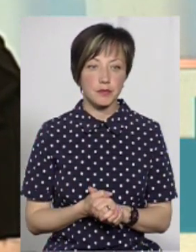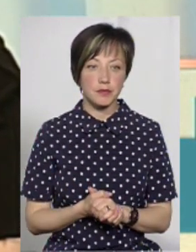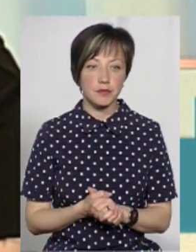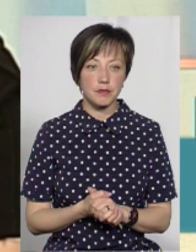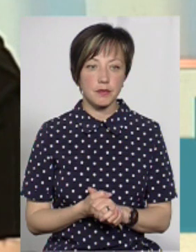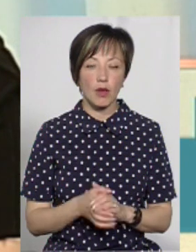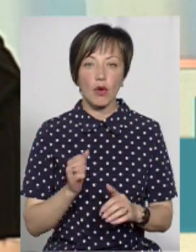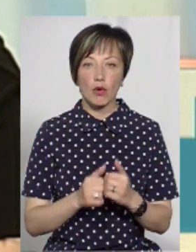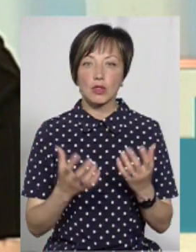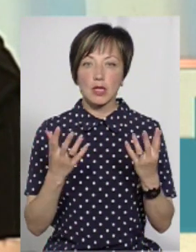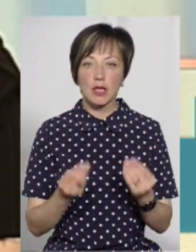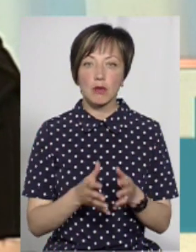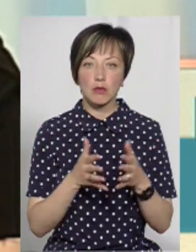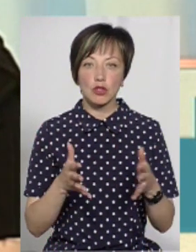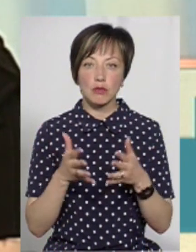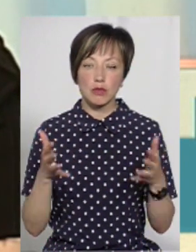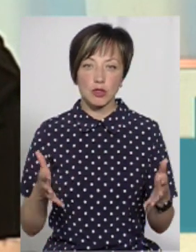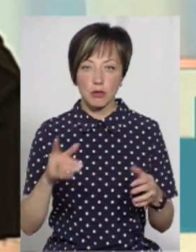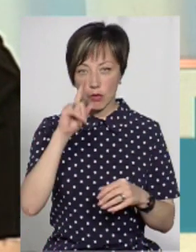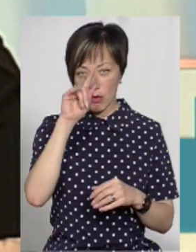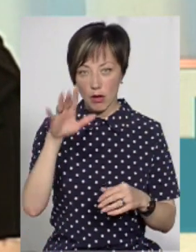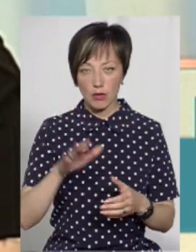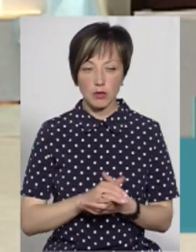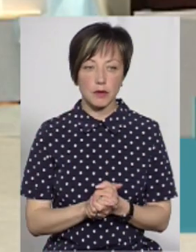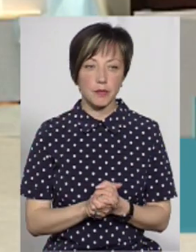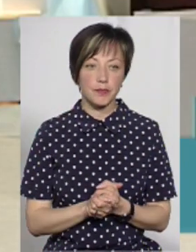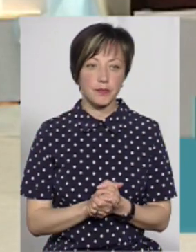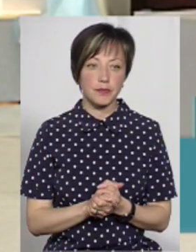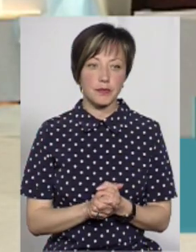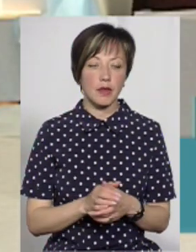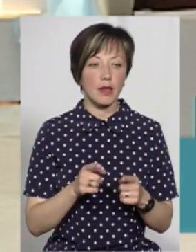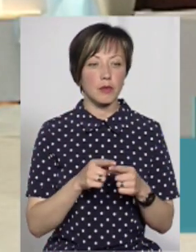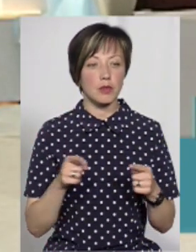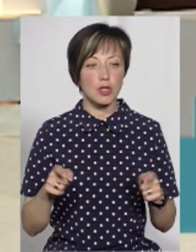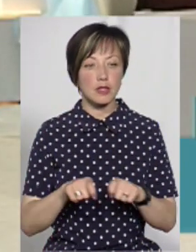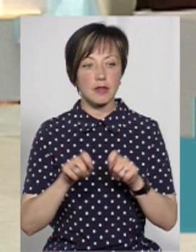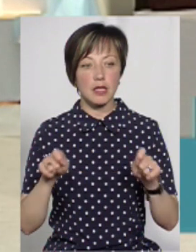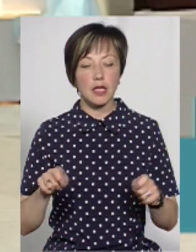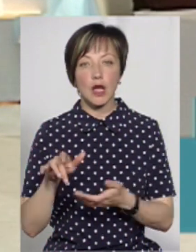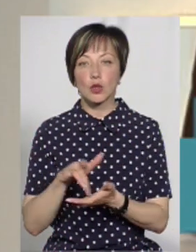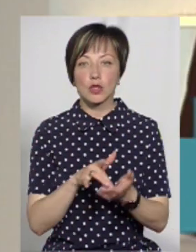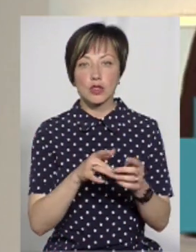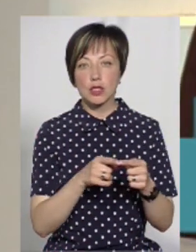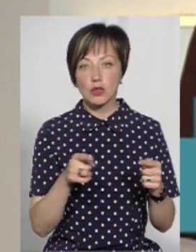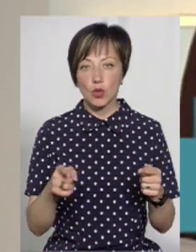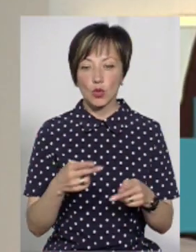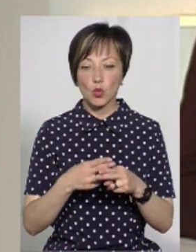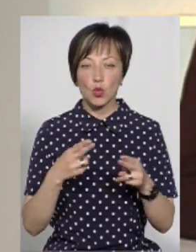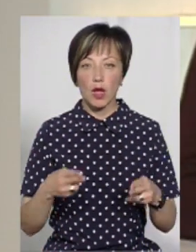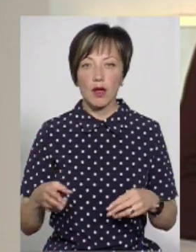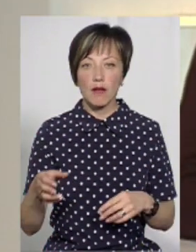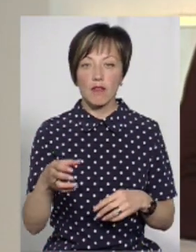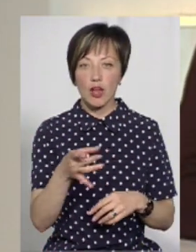Тобто з кожного дня все більше і більше набувається популярності. Дякую. Під час відкриття туристичного сезону на